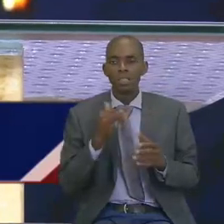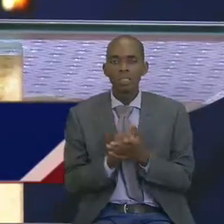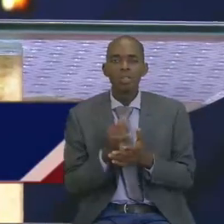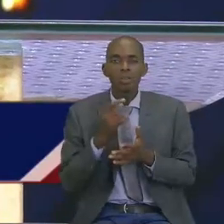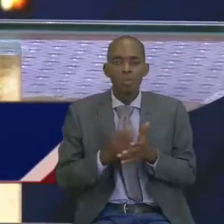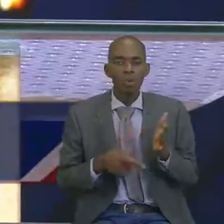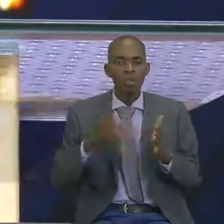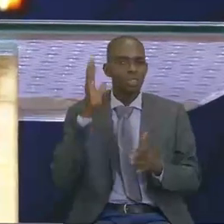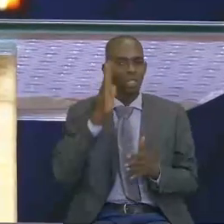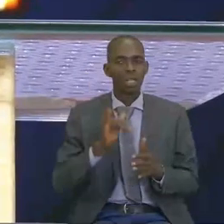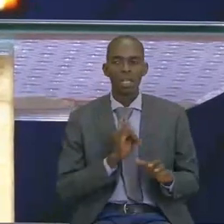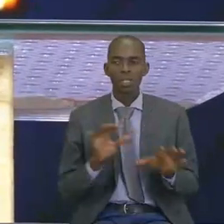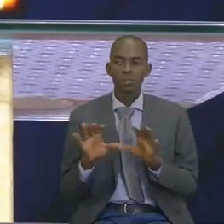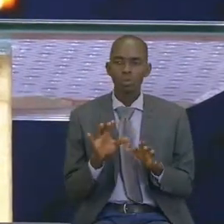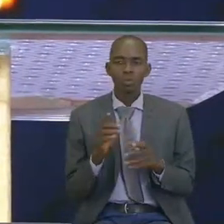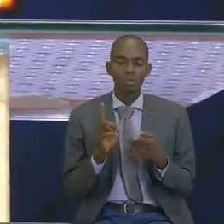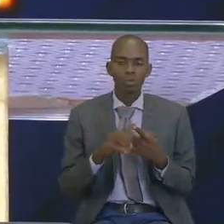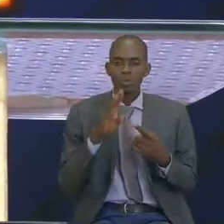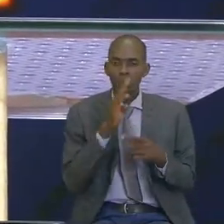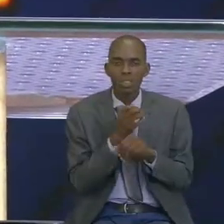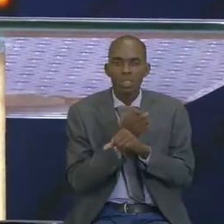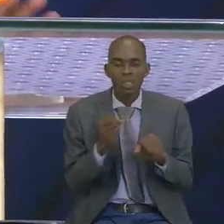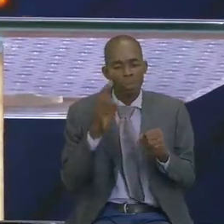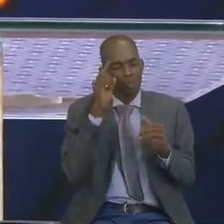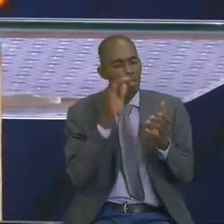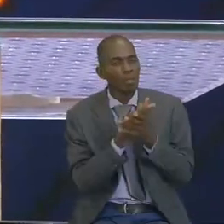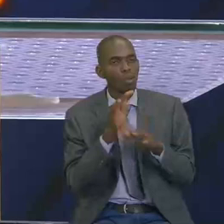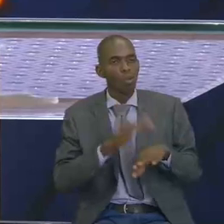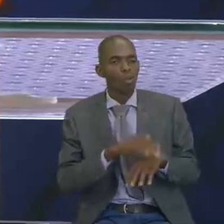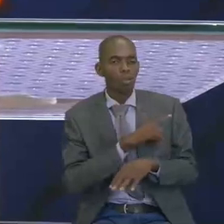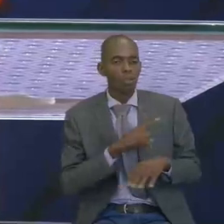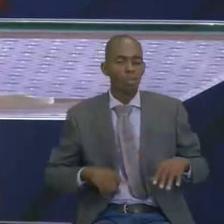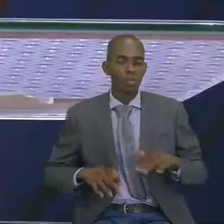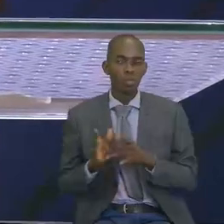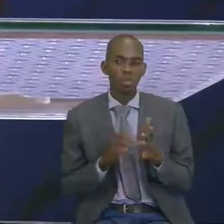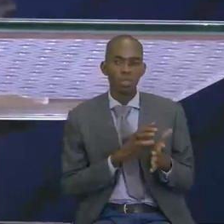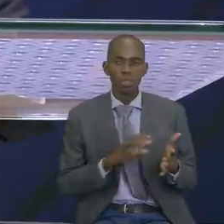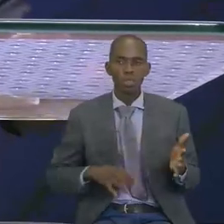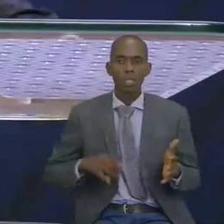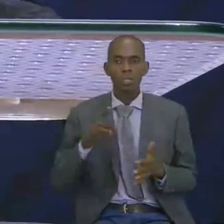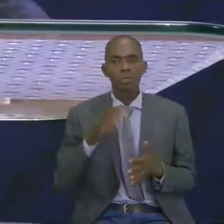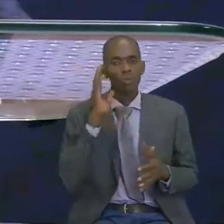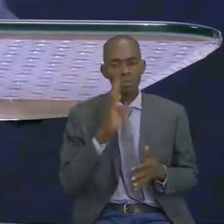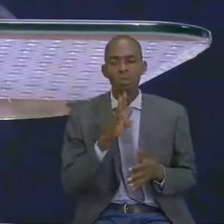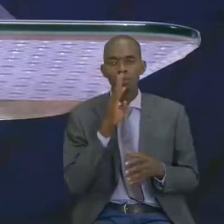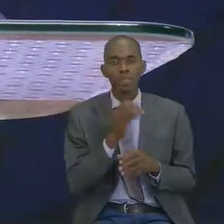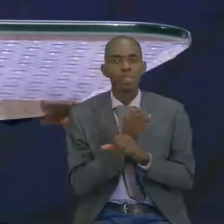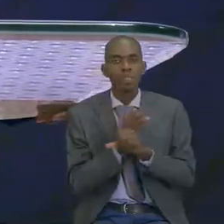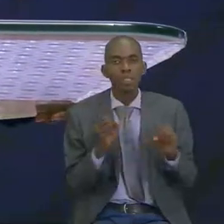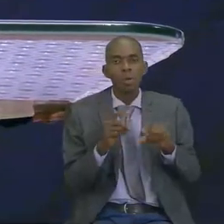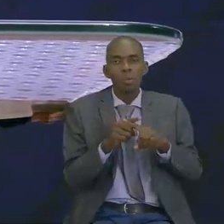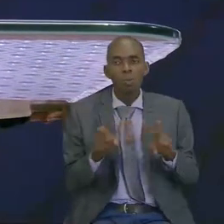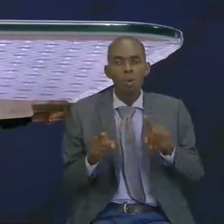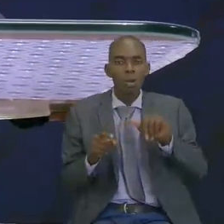pour être sauvé? Crois au Seigneur Jésus-Christ et tu seras sauvé. Et c'est dit que celui